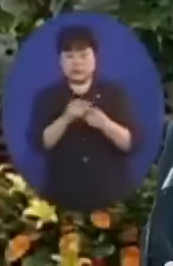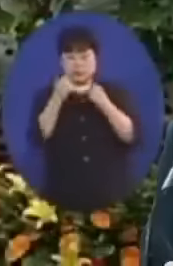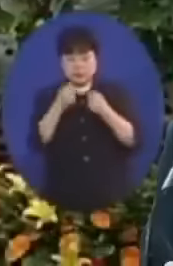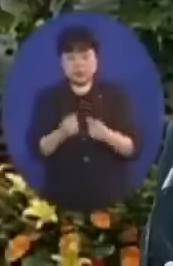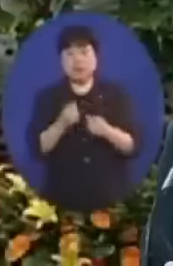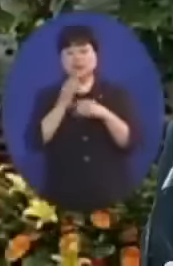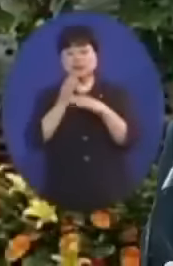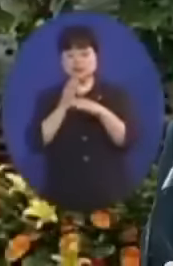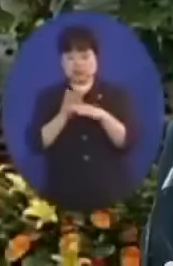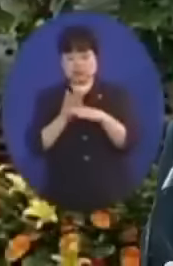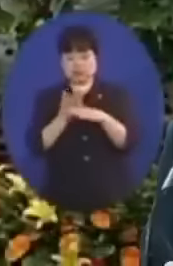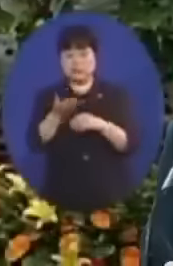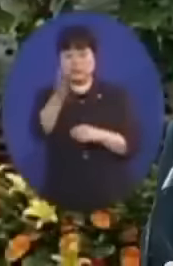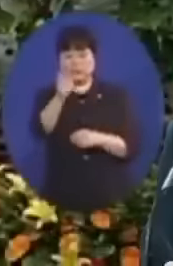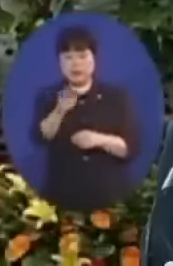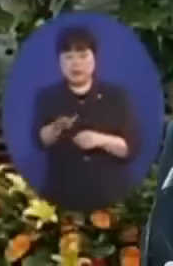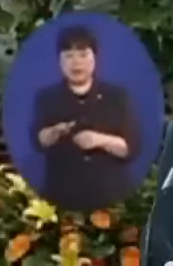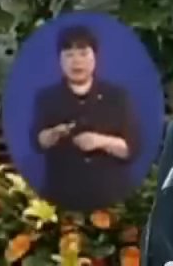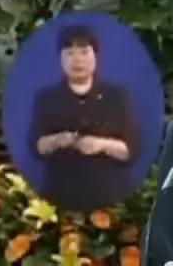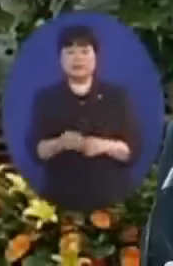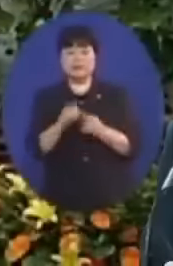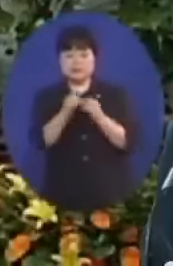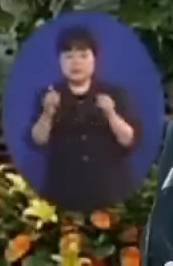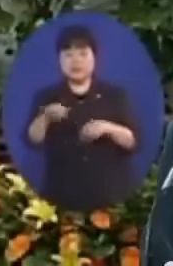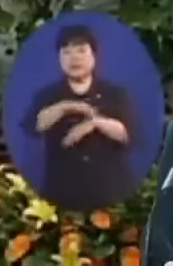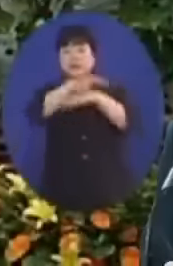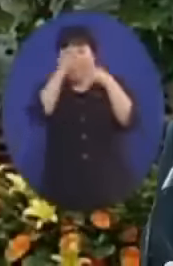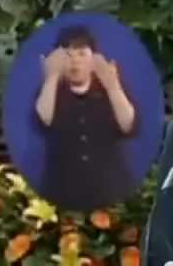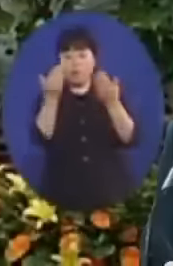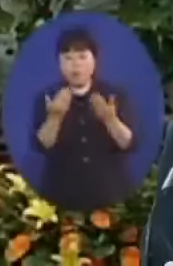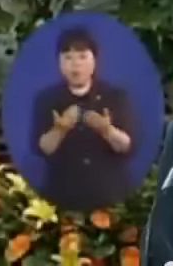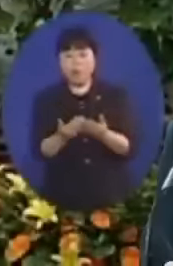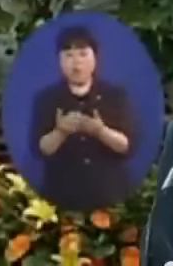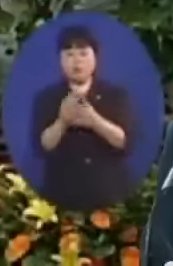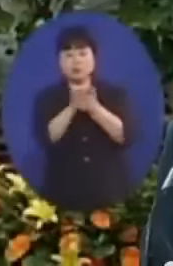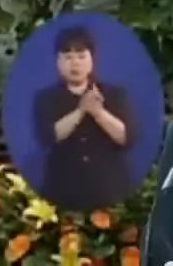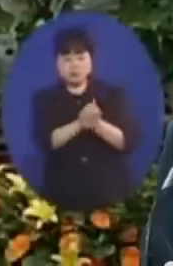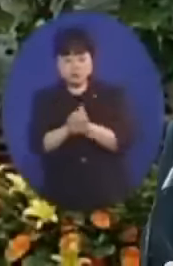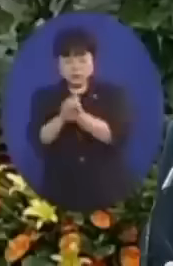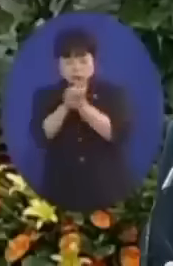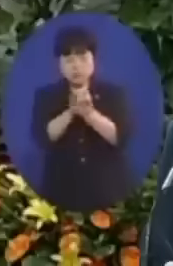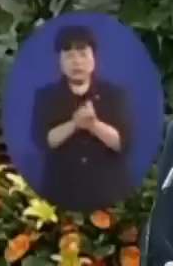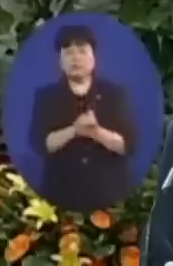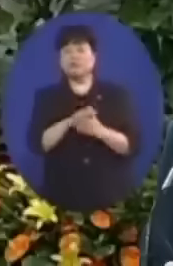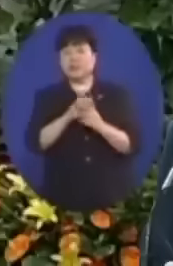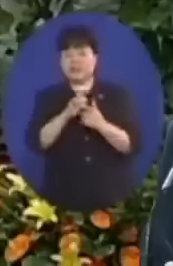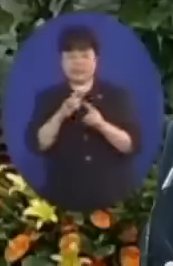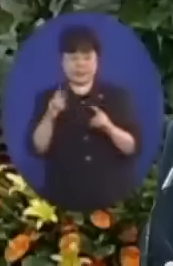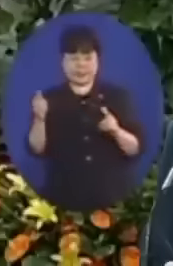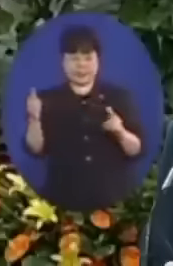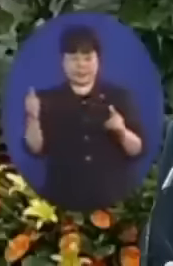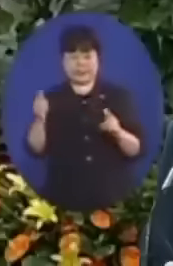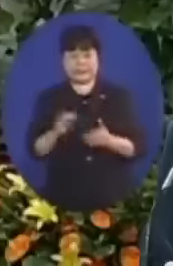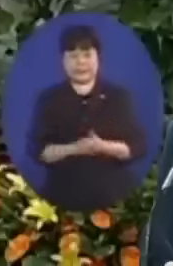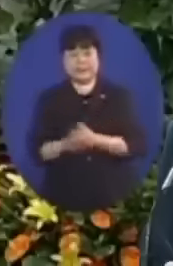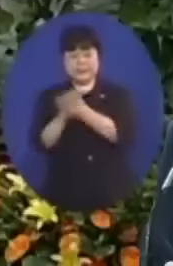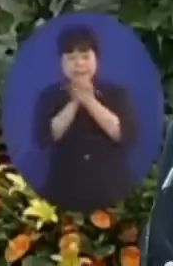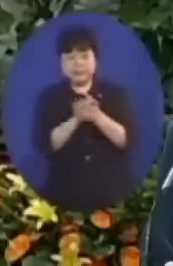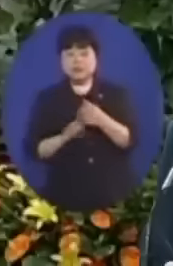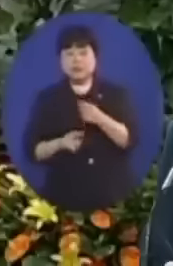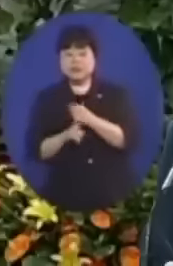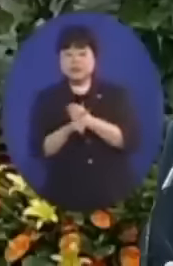살아가고 있습니다. 그러나 이분들이 다 친구는 되지 않습니다.